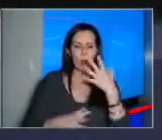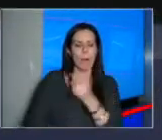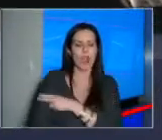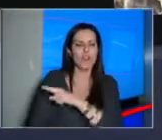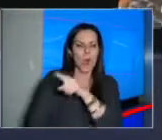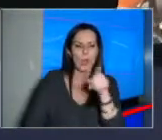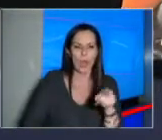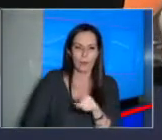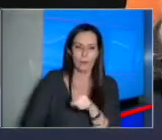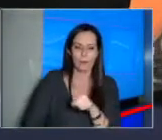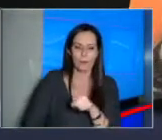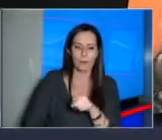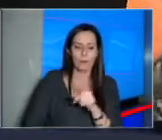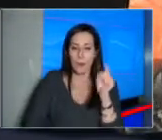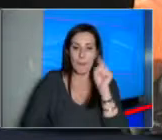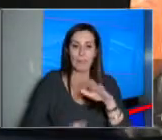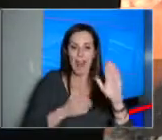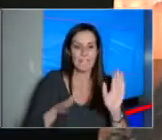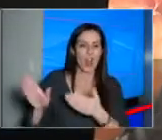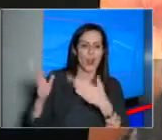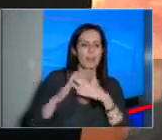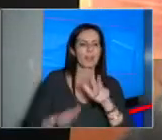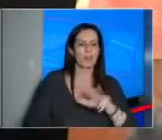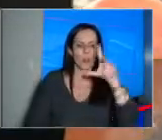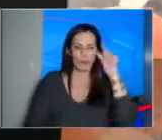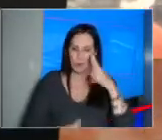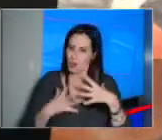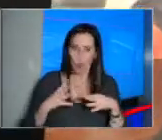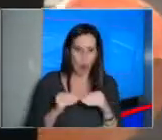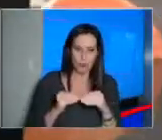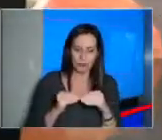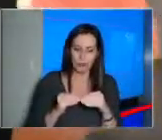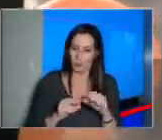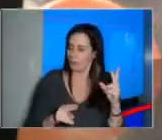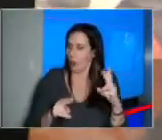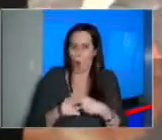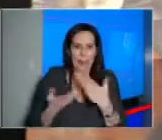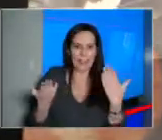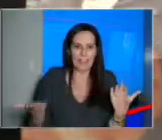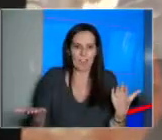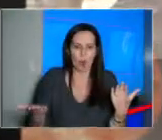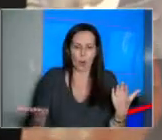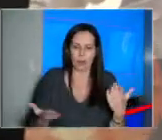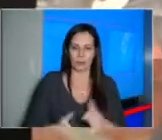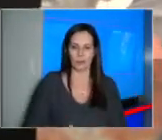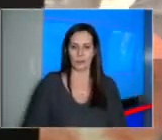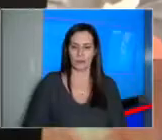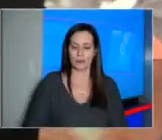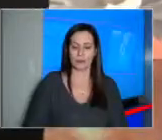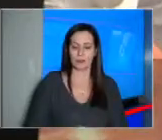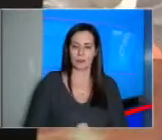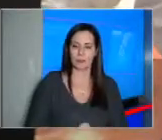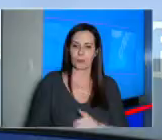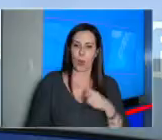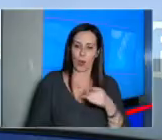שוטרים והסמניקים באים לפנות משפחות נורמטיביות לחלוטין, אני חייב להגיד. עכשיו,